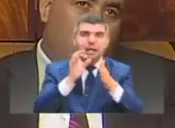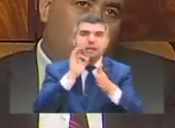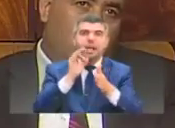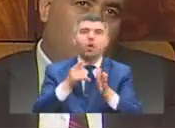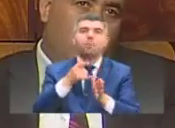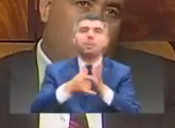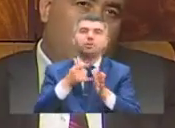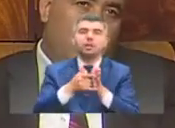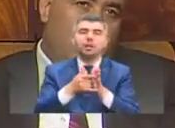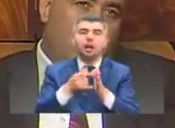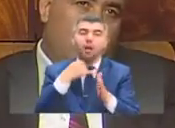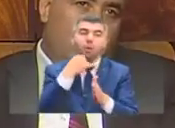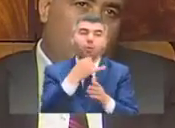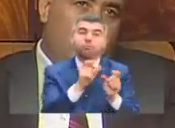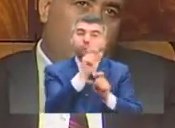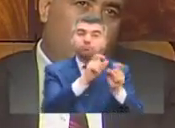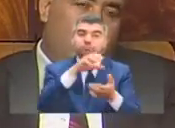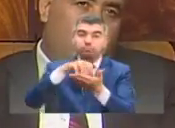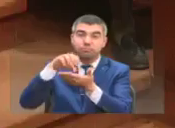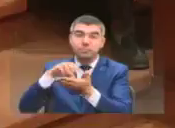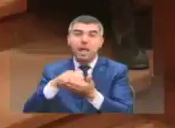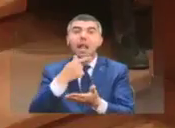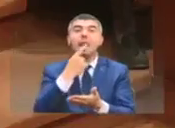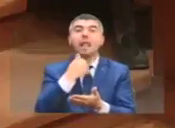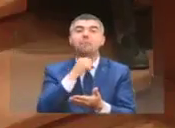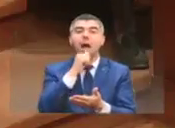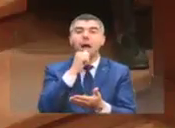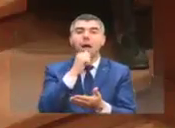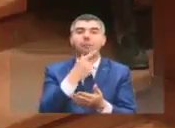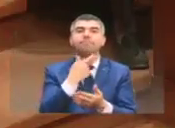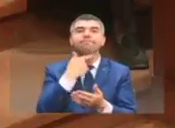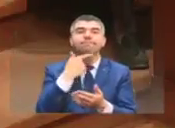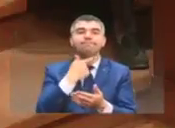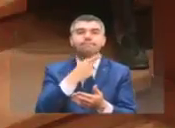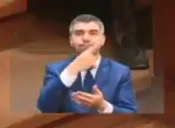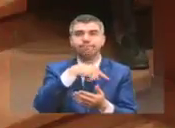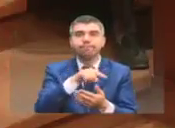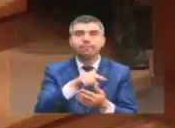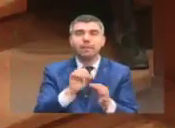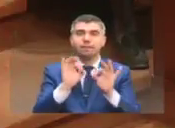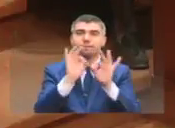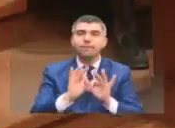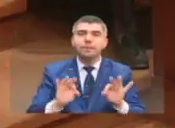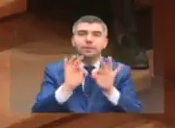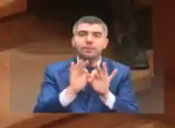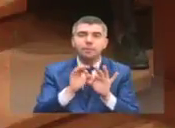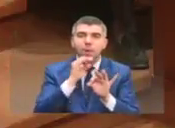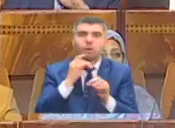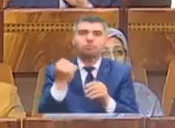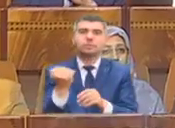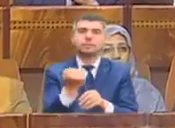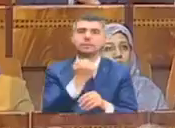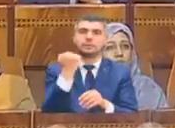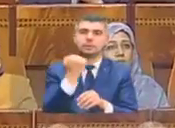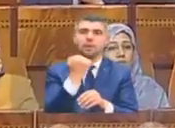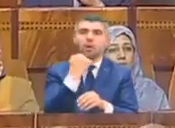وفقط. يسائلكم عن التدابير الاستعجالية التي تنوون اتخاذها من أجل حل أزمة مائية إقليمية طال أمدها، عار على